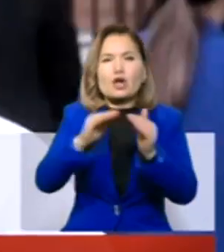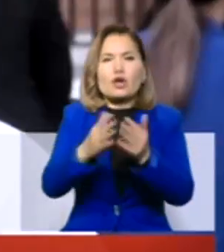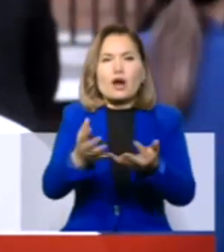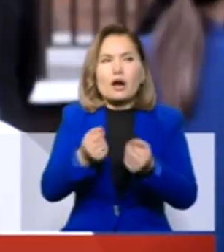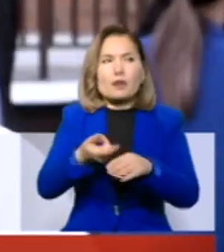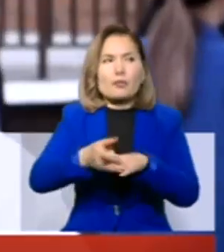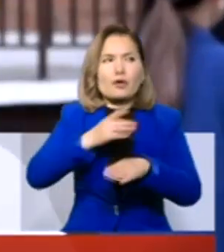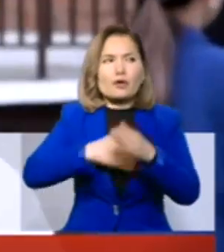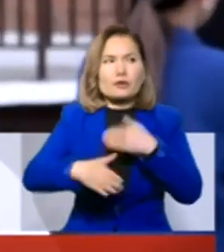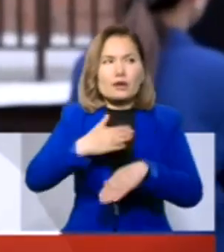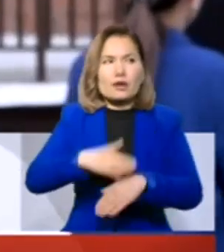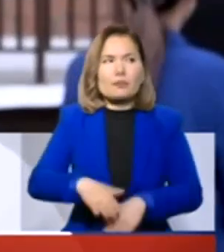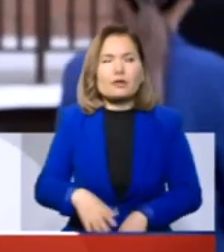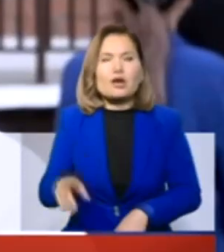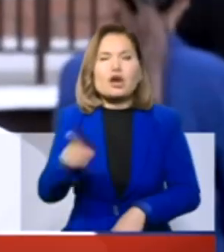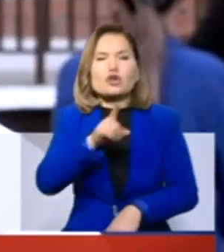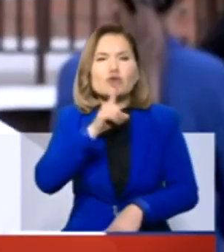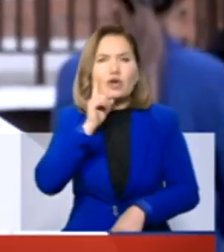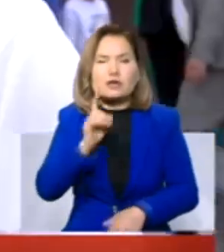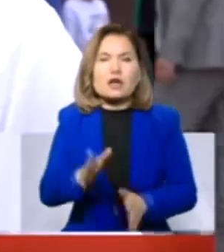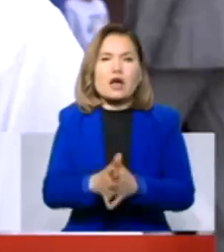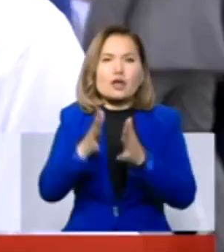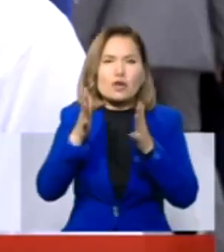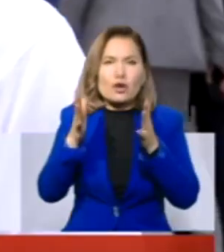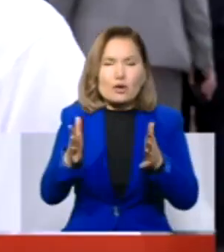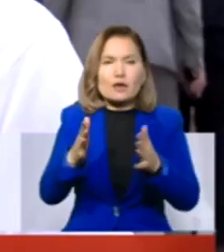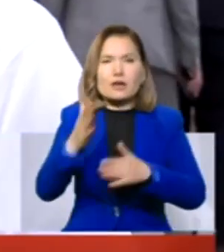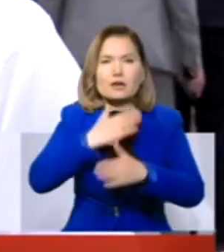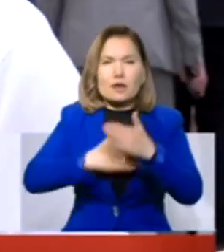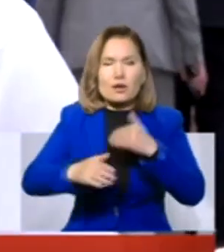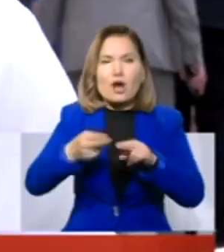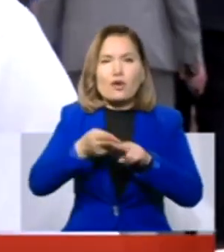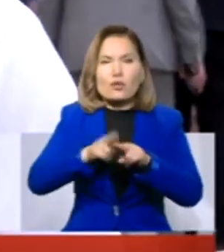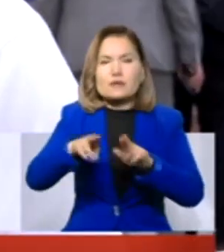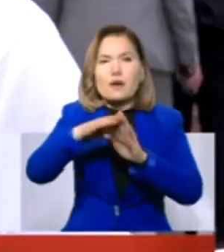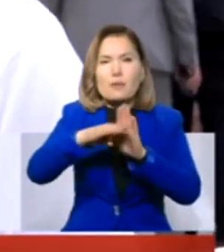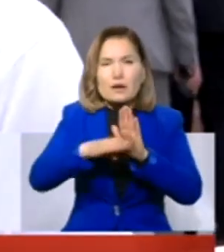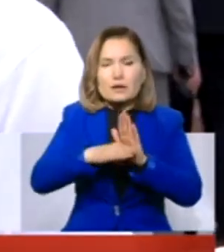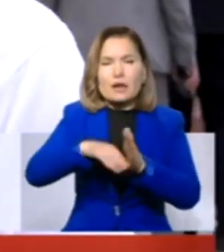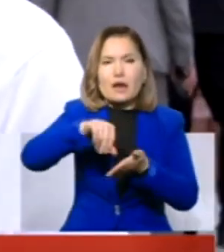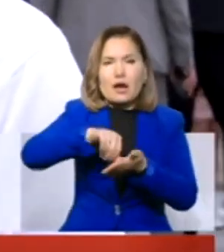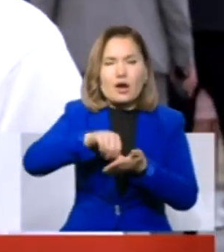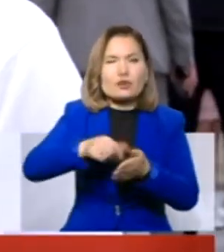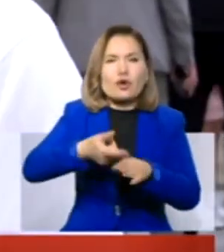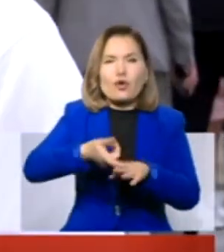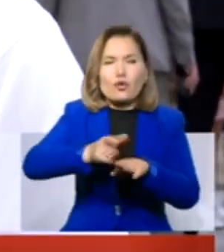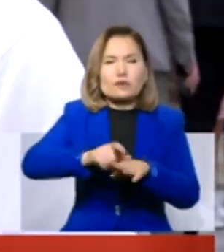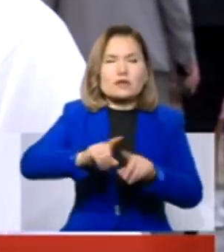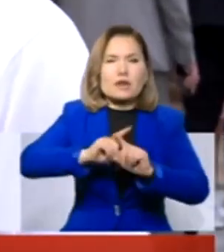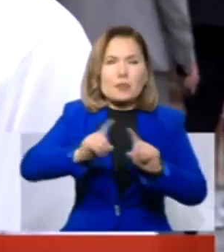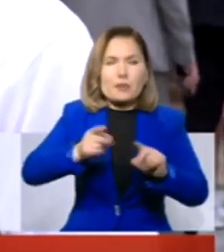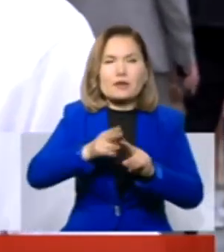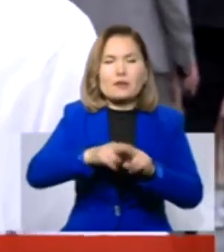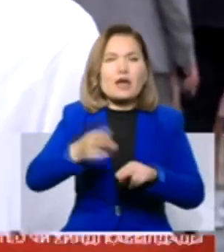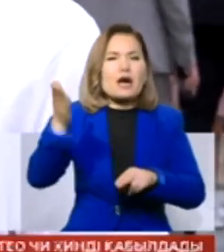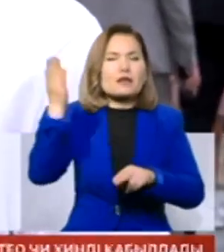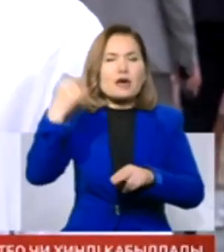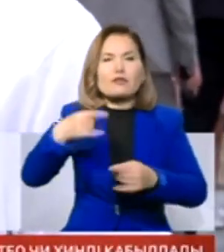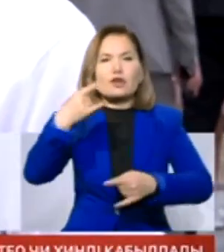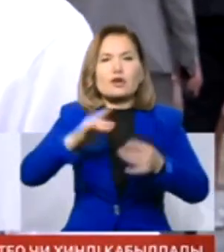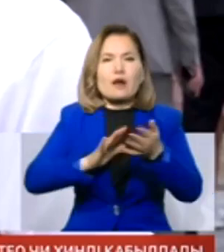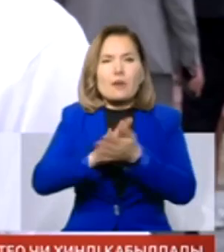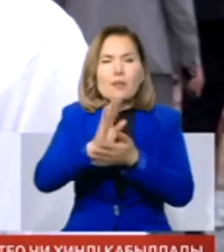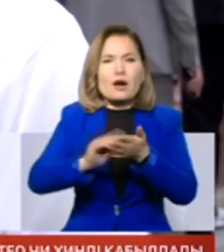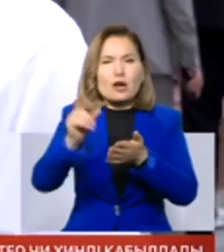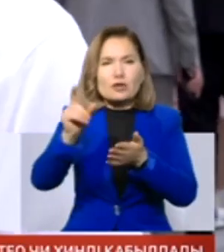болды. Бүгін аймақ жастары үшін айтулы күн деп есептеймін. Бұл бағдарламаның басты ерекшелігі бұған дейін санаттардан сызылып келген қалам